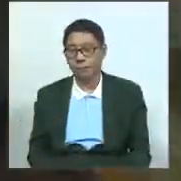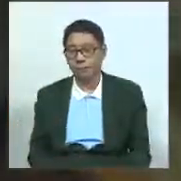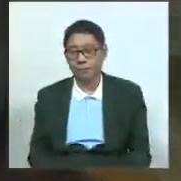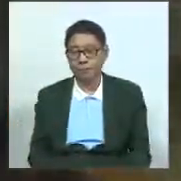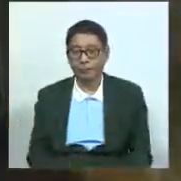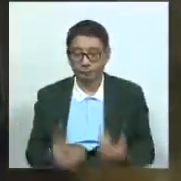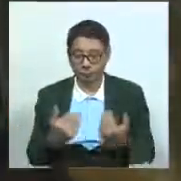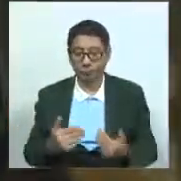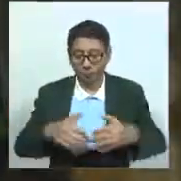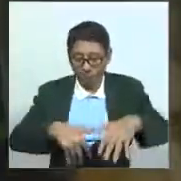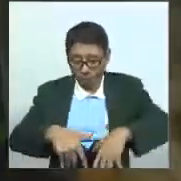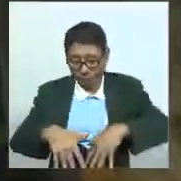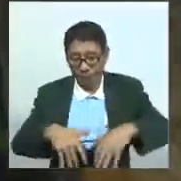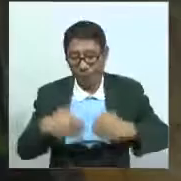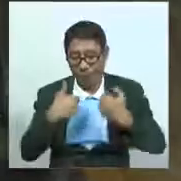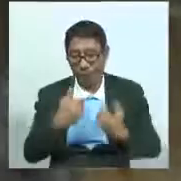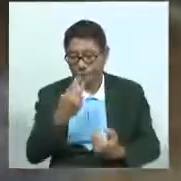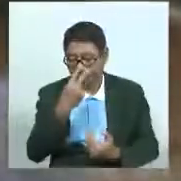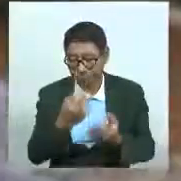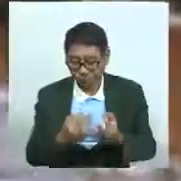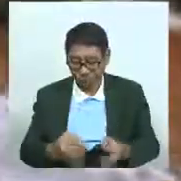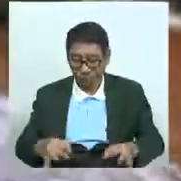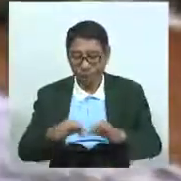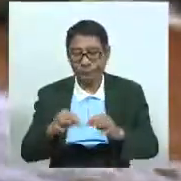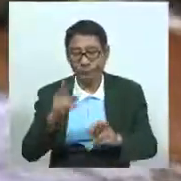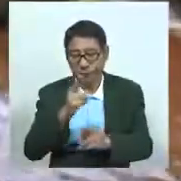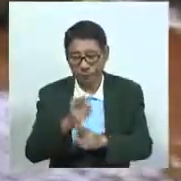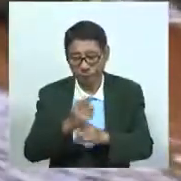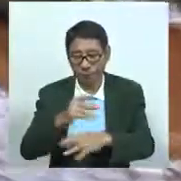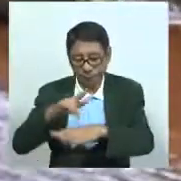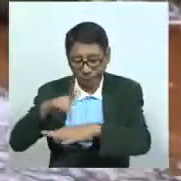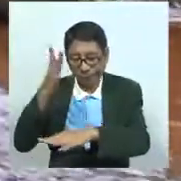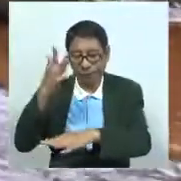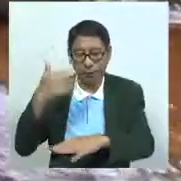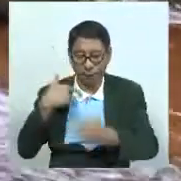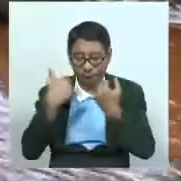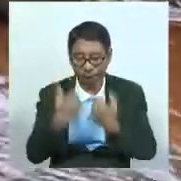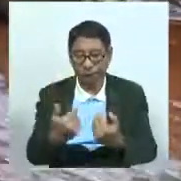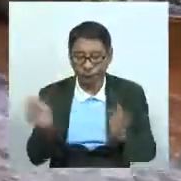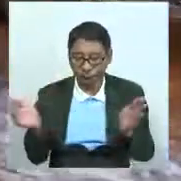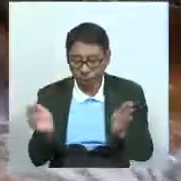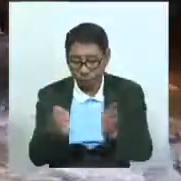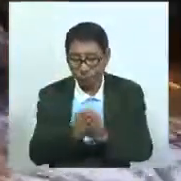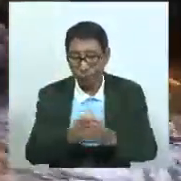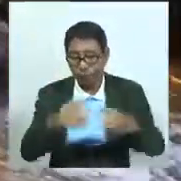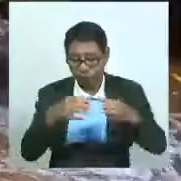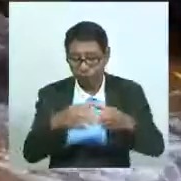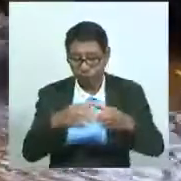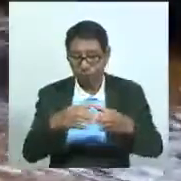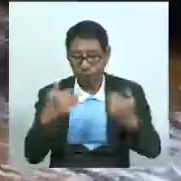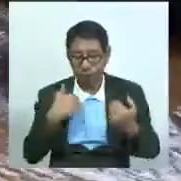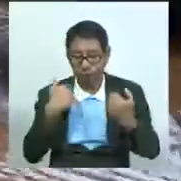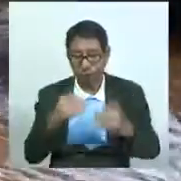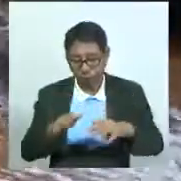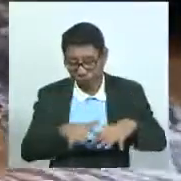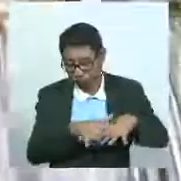ปัจจุบันชุมชนแม่ละอูต่างเห็นความสำคัญของการอนุรักษ์ทรัพยากรธรรมชาติมีการรวมกลุ่มกันเป็นเครือข่ายลุ่มน้ำ